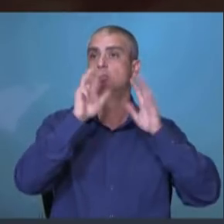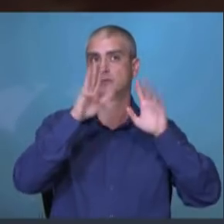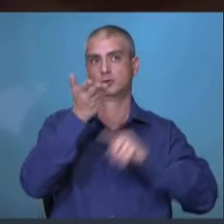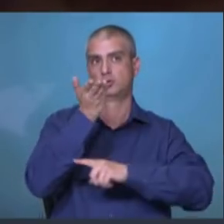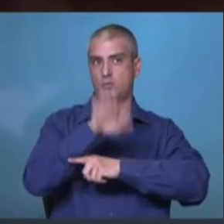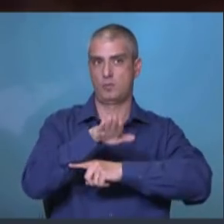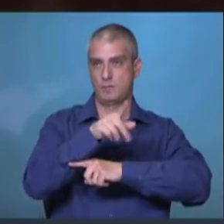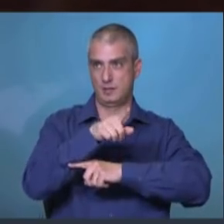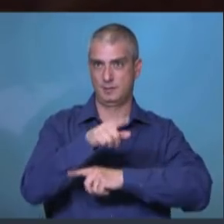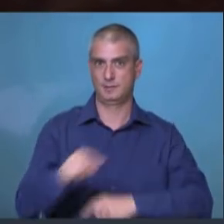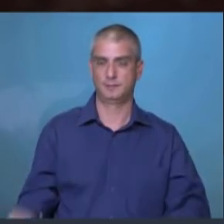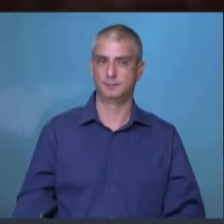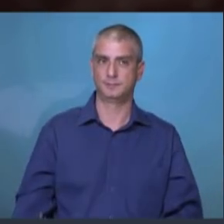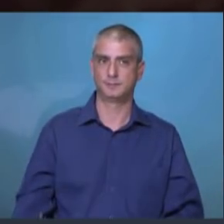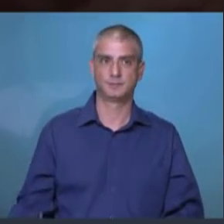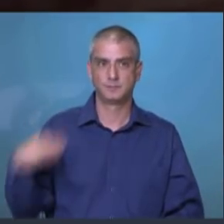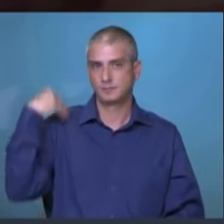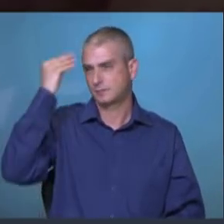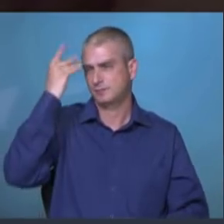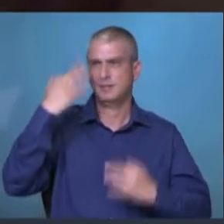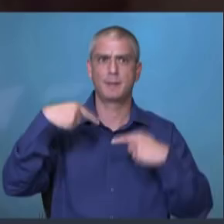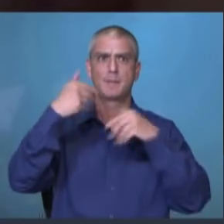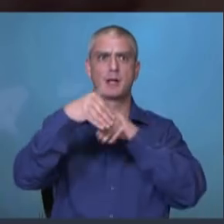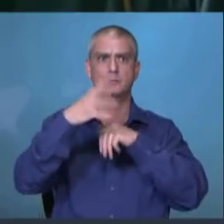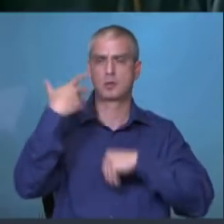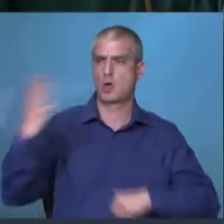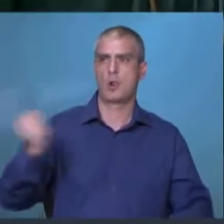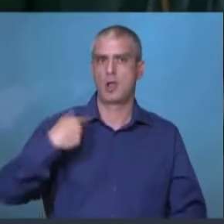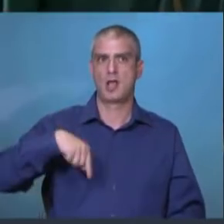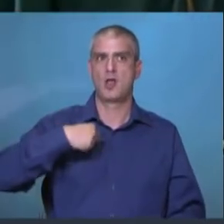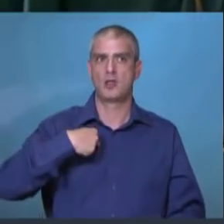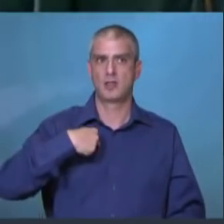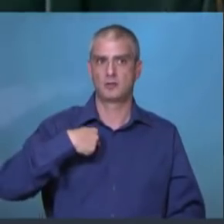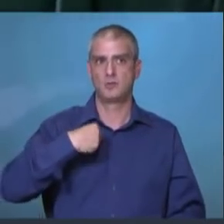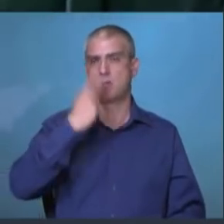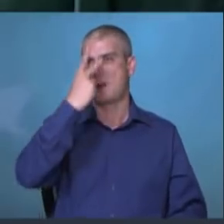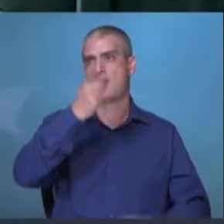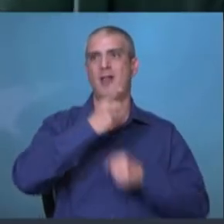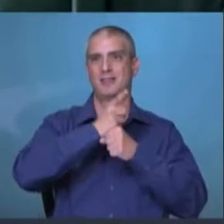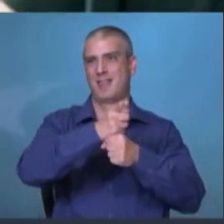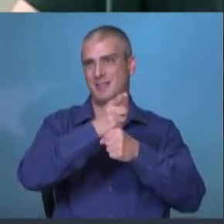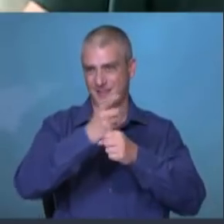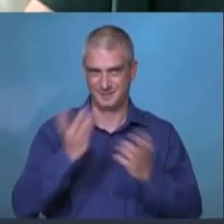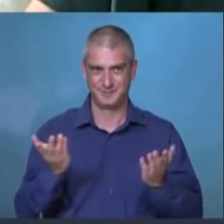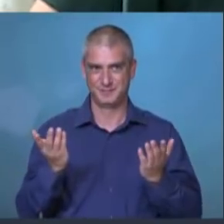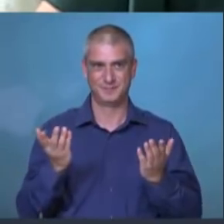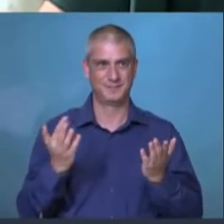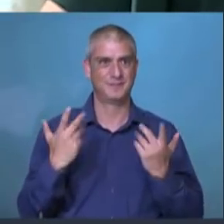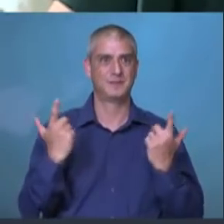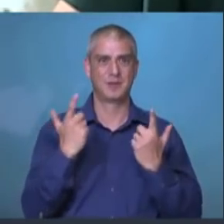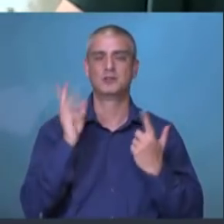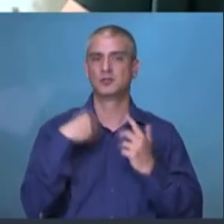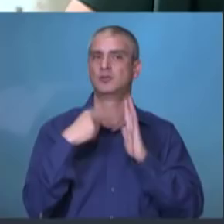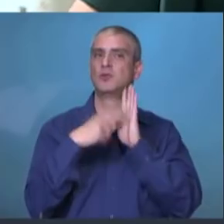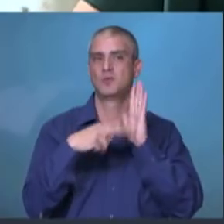במותו. זוכרת כמה ימי עצמאות, היה לוקח אותנו לראות טנקים. יש לנו